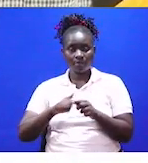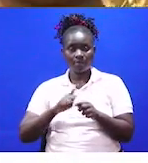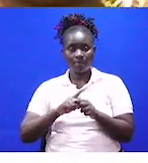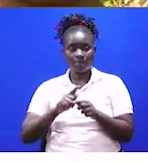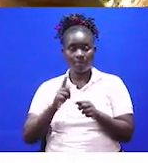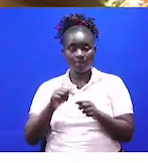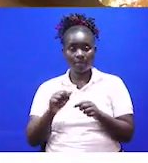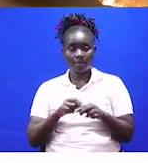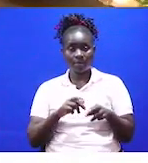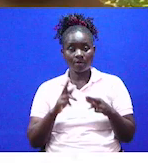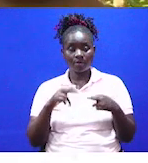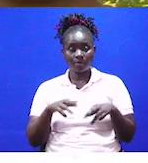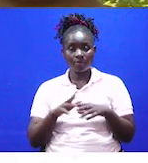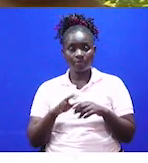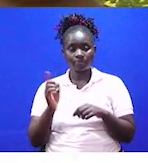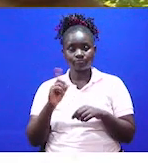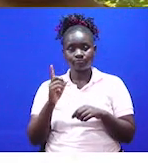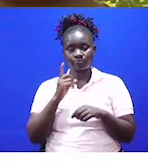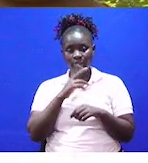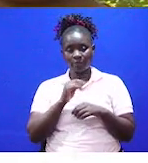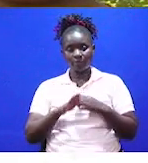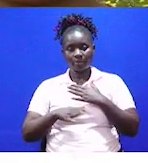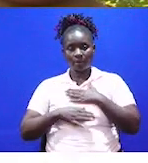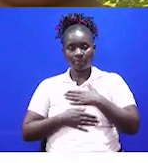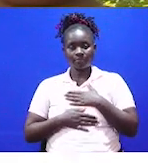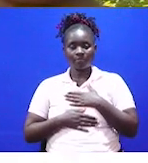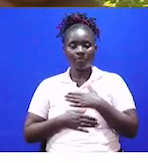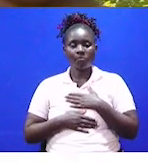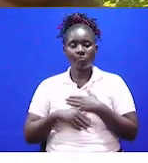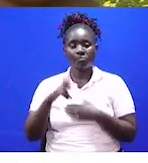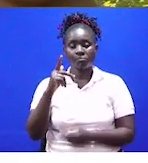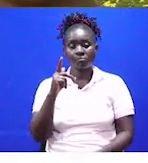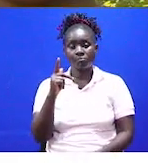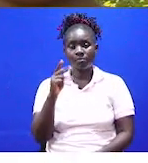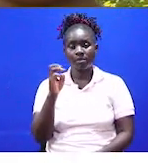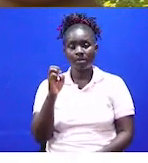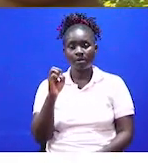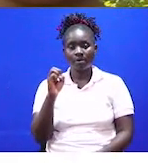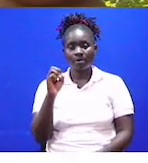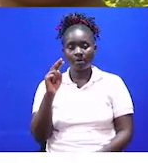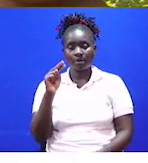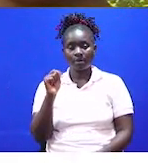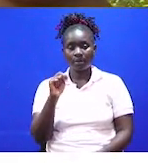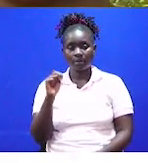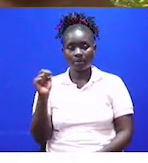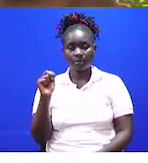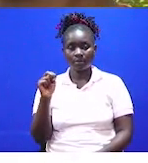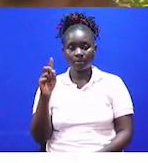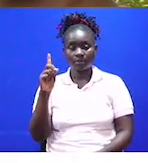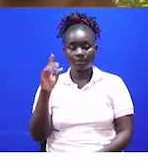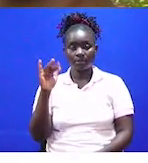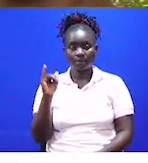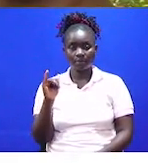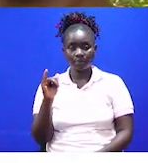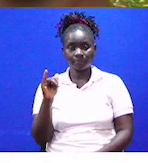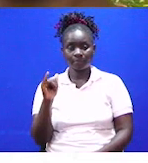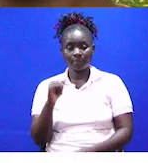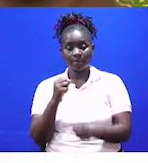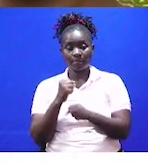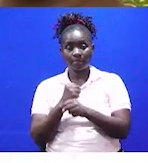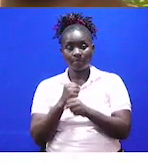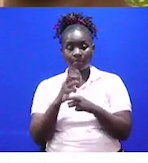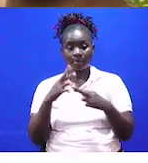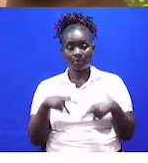para teyo. E pare ine yo mweshimigwa kene ni Nyameino. Nero wene tukorosie pare. Na wanyene karo monta